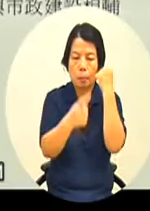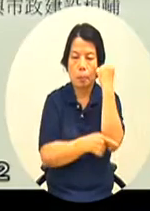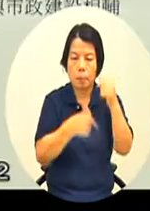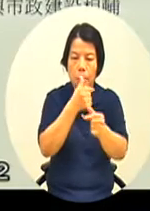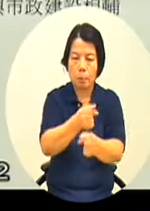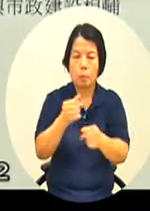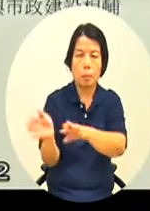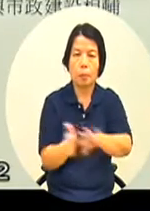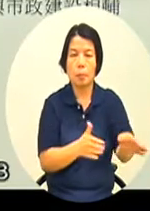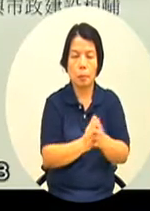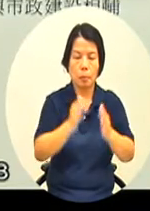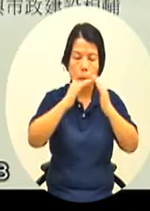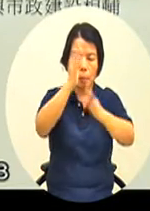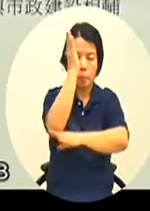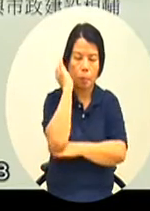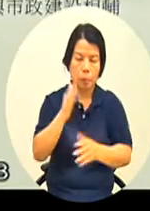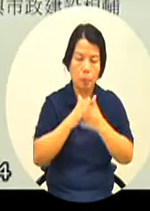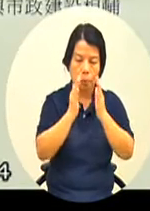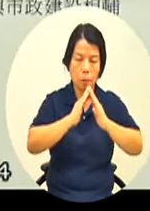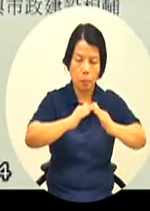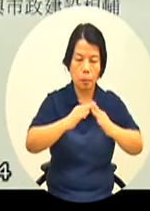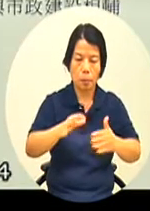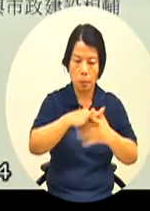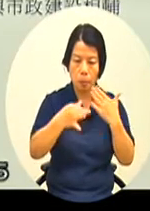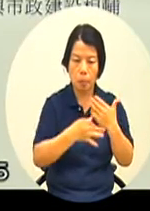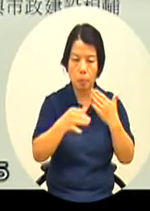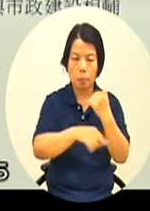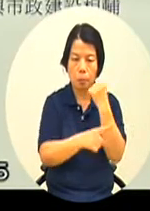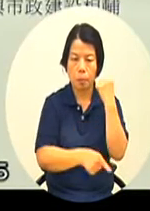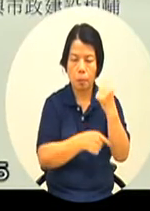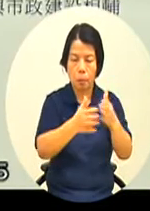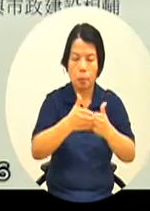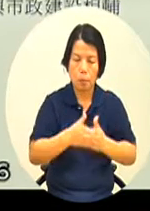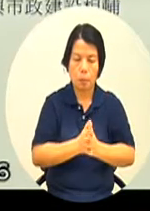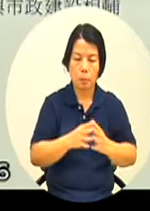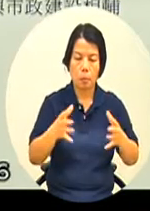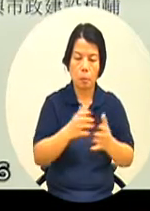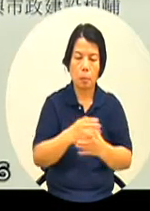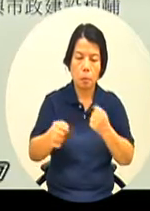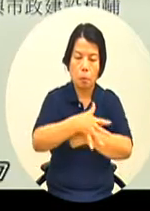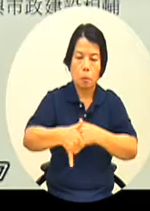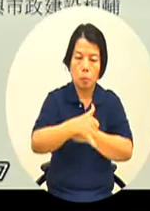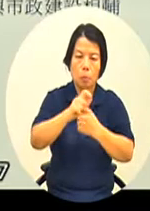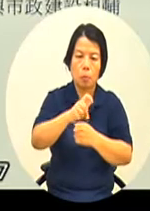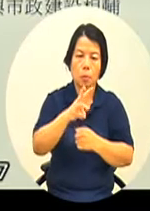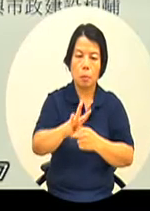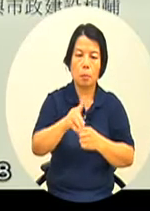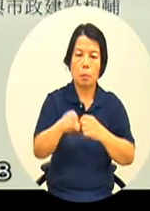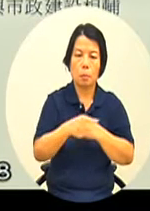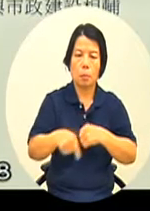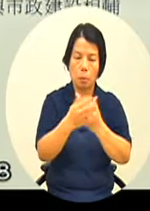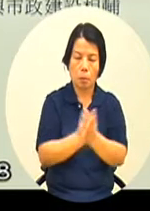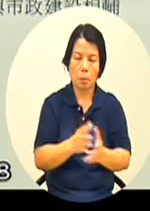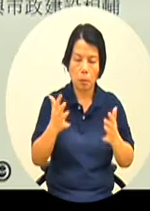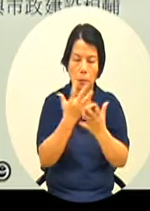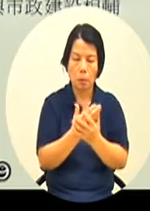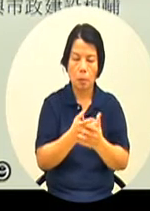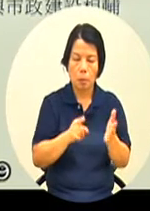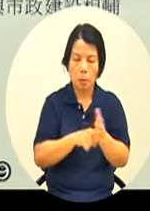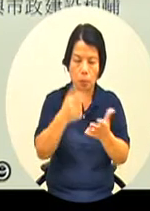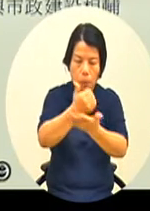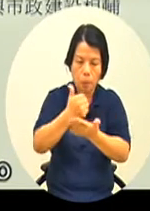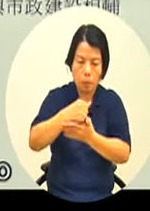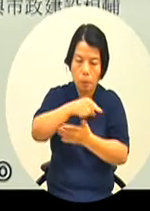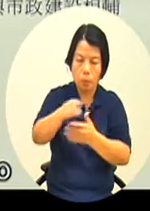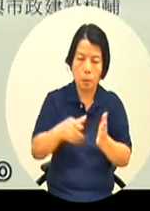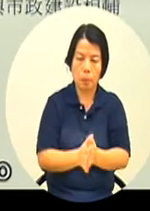府为了审议释法规草案，下设法规会，置委员13人，延揽法界学者专家参与审议工作，使